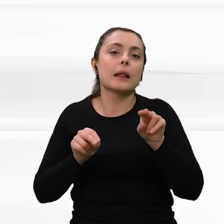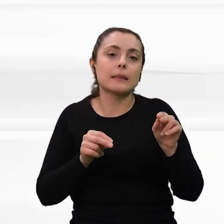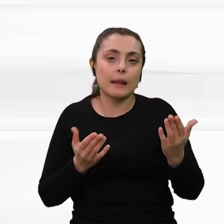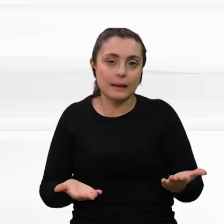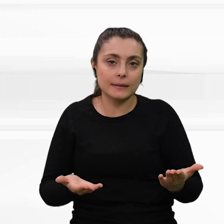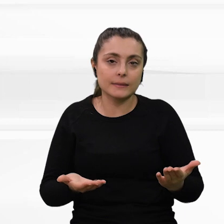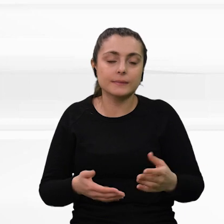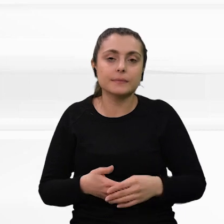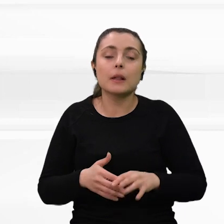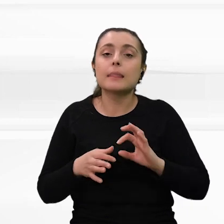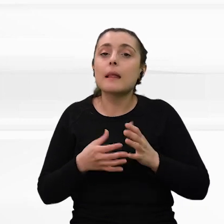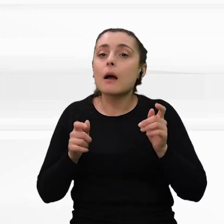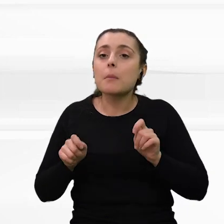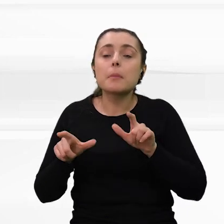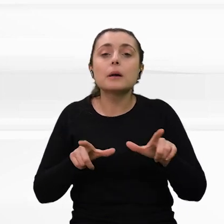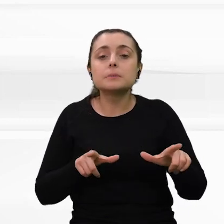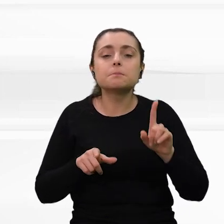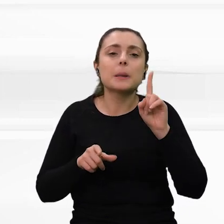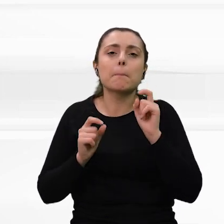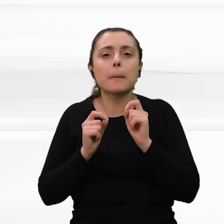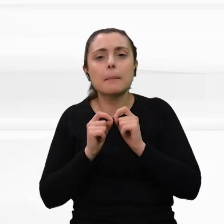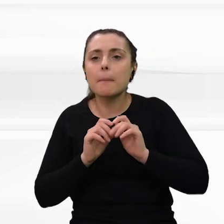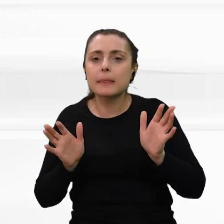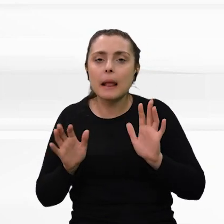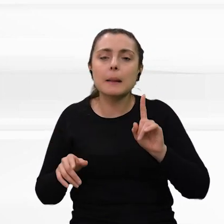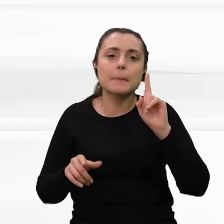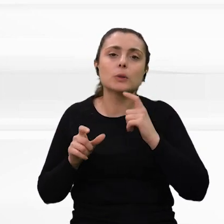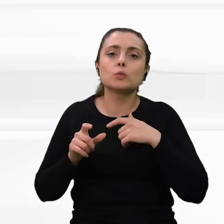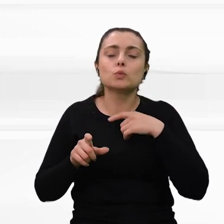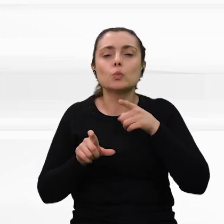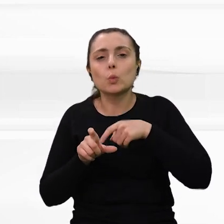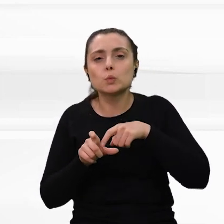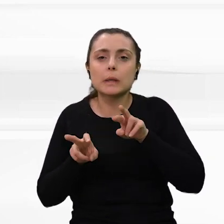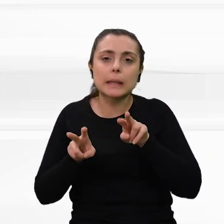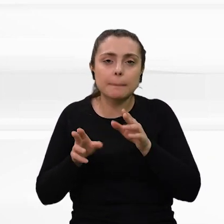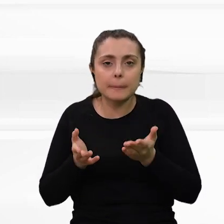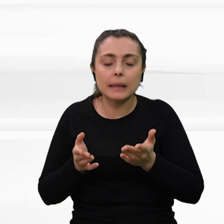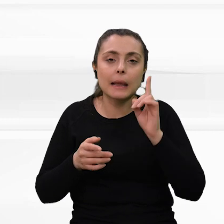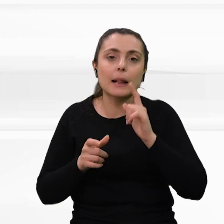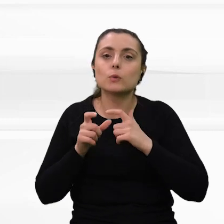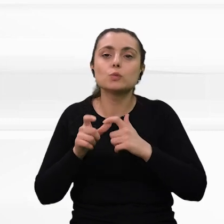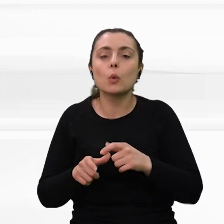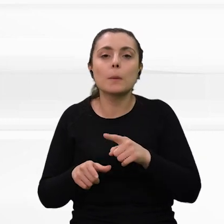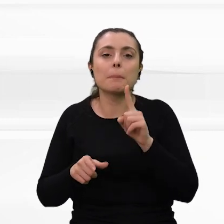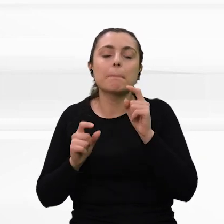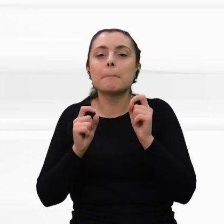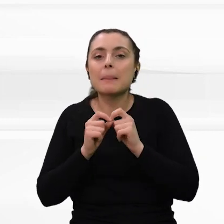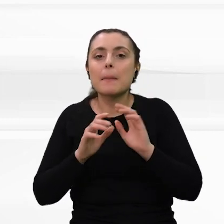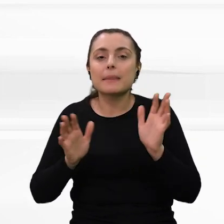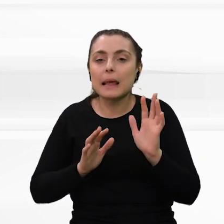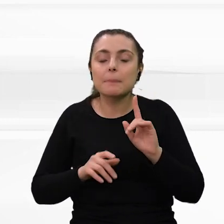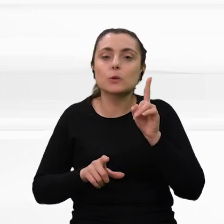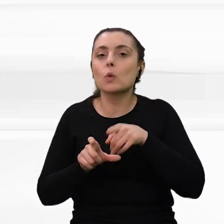getter ama ne yapmam gerektiği bir betimleme değil bir soruşturma dır Yani ilk sorumuz bir